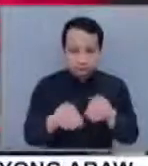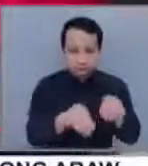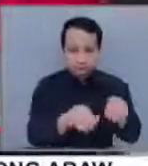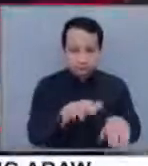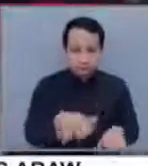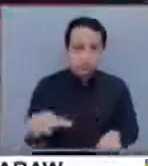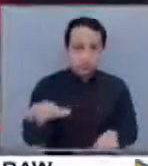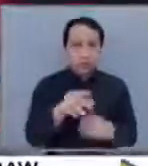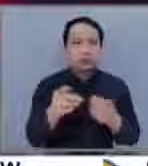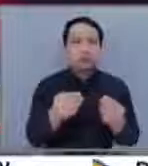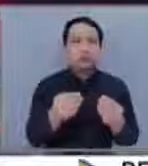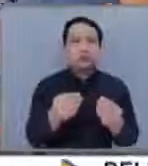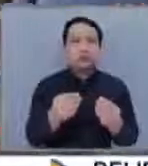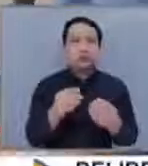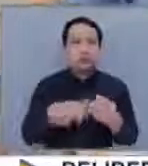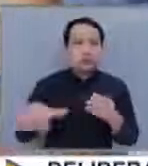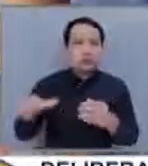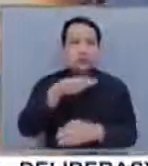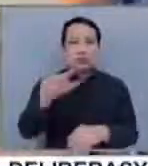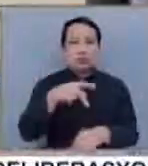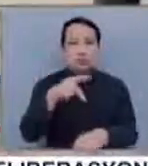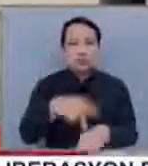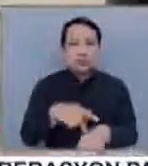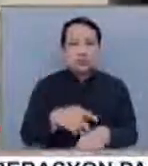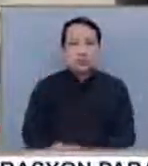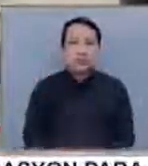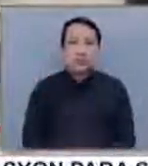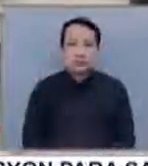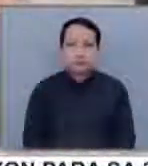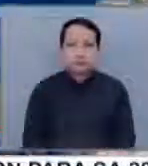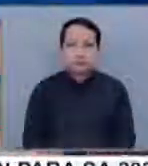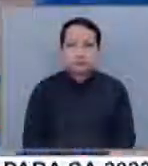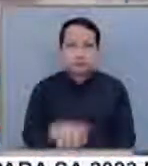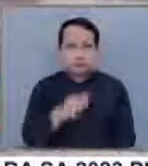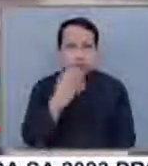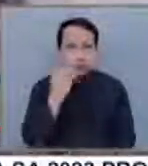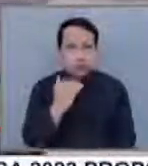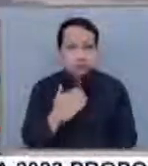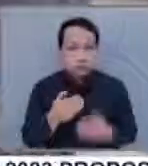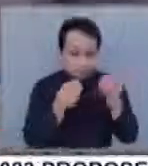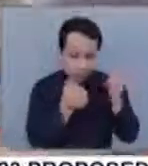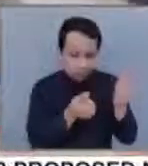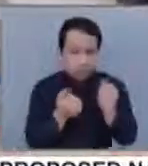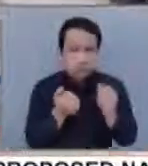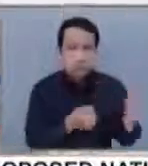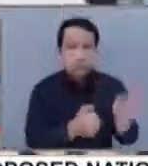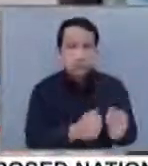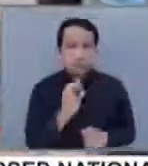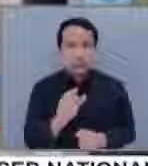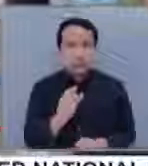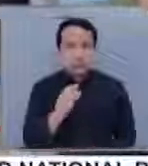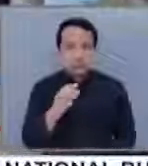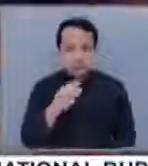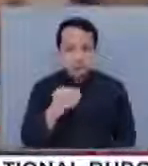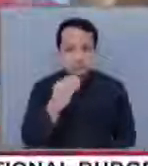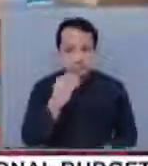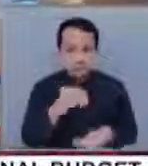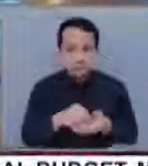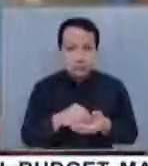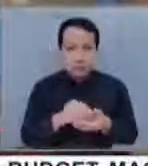ito sa buong Pilipinas. Ito ay alinsunod naman sa Memorandum Circle No.